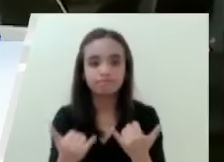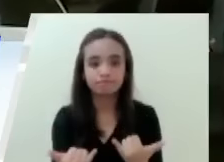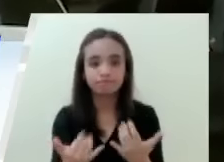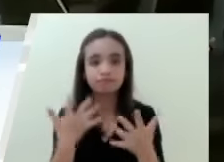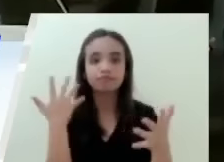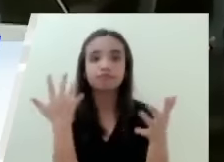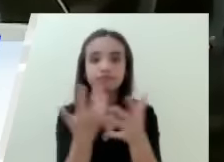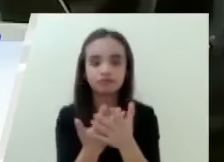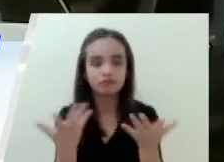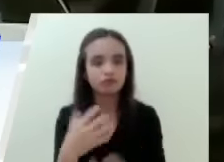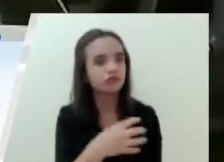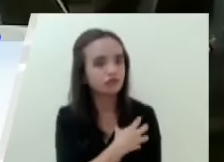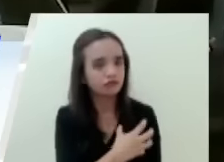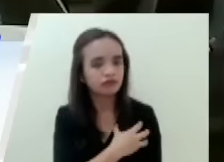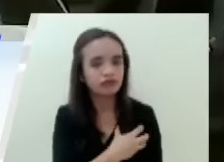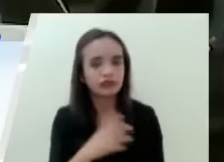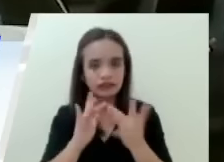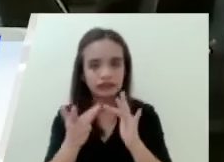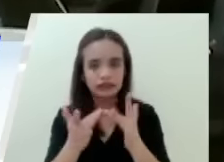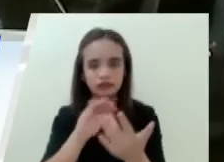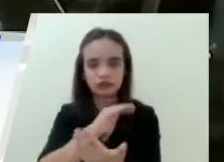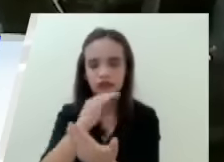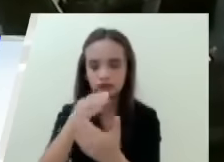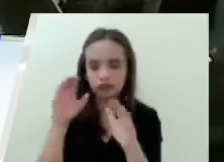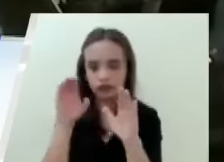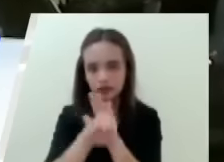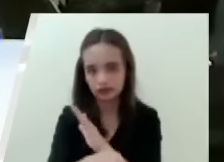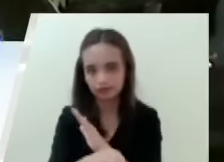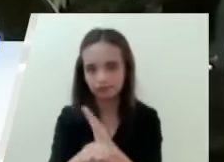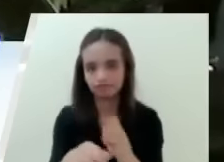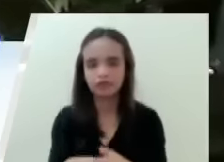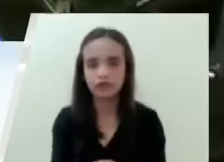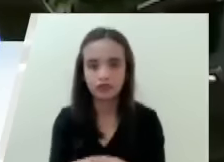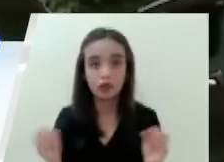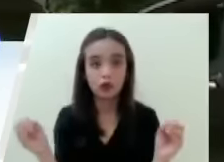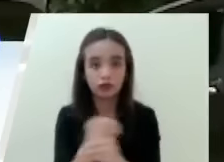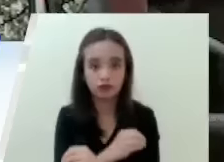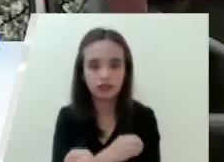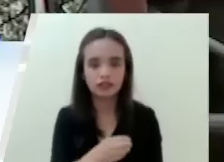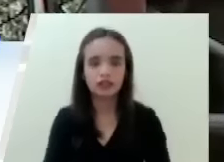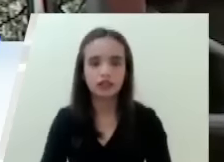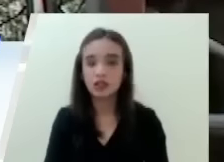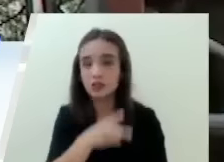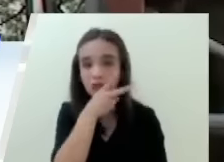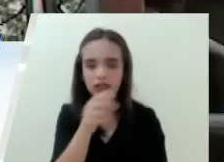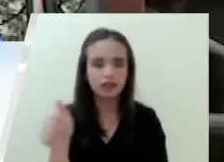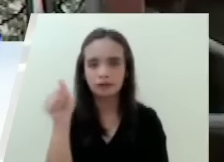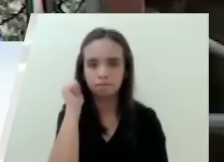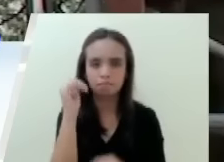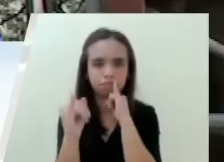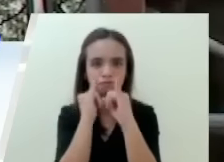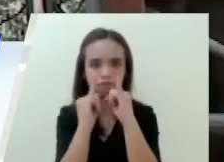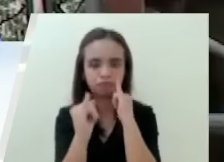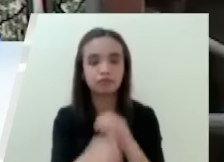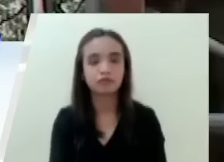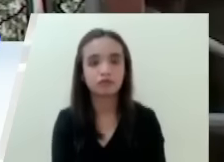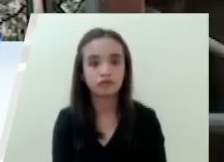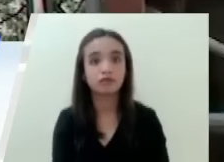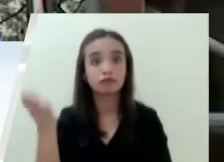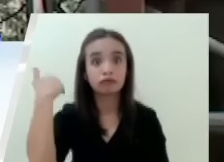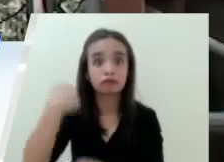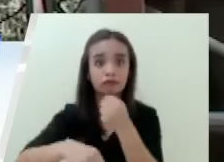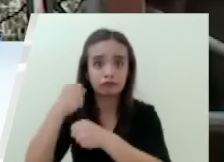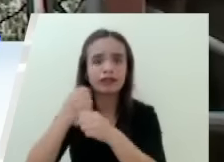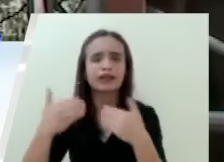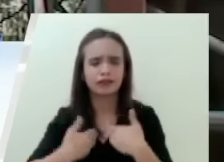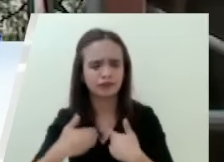PNP Cybercrime Headquarters sa Campo Crame. Tumangging magbigay ng pahayag ang mga sospek. Noong nakaraang taon, isang online raffle din ang